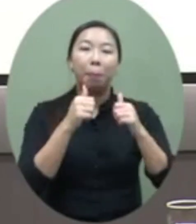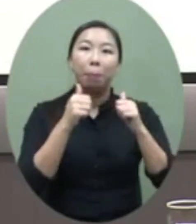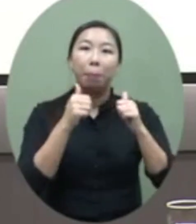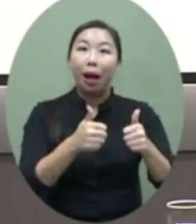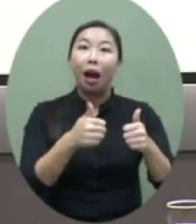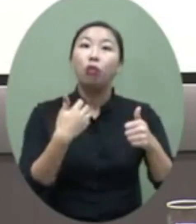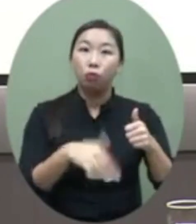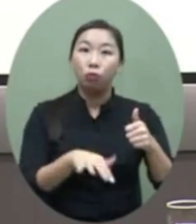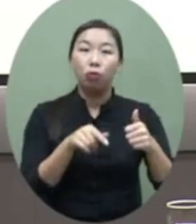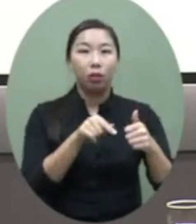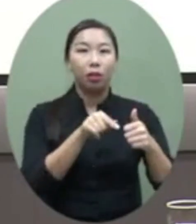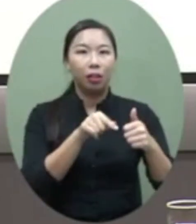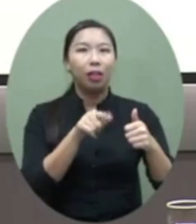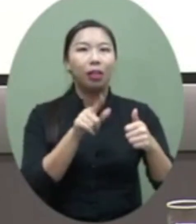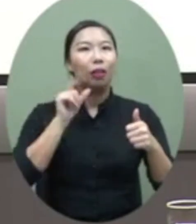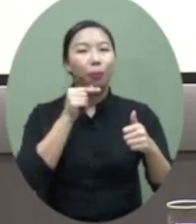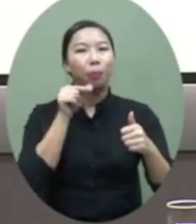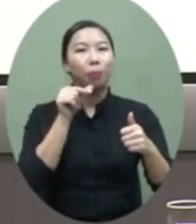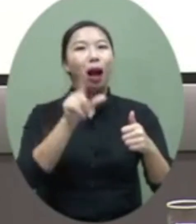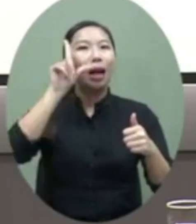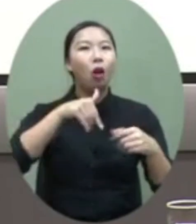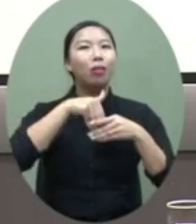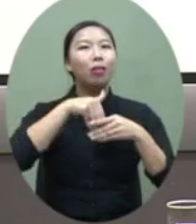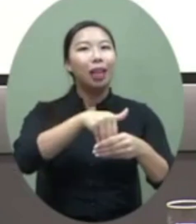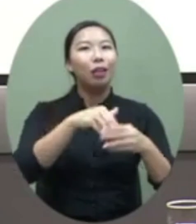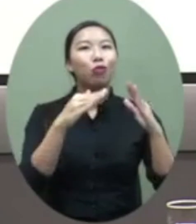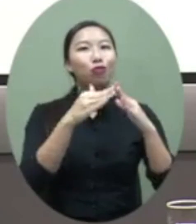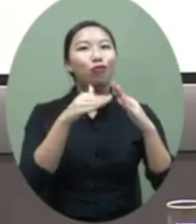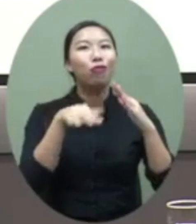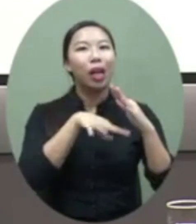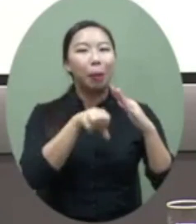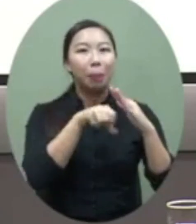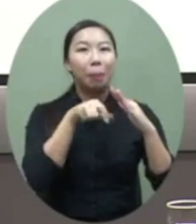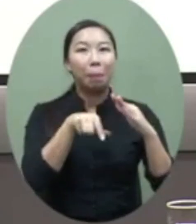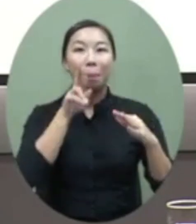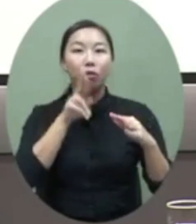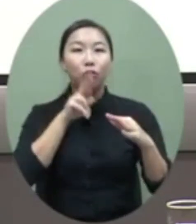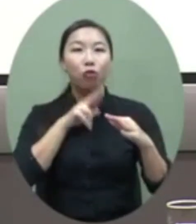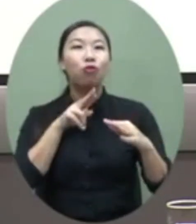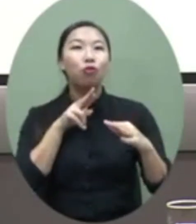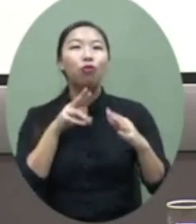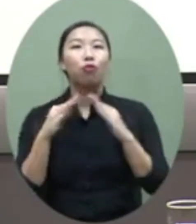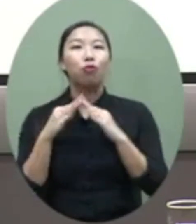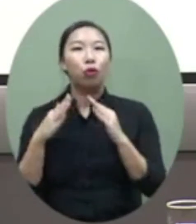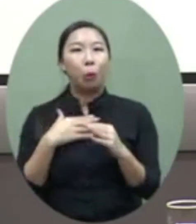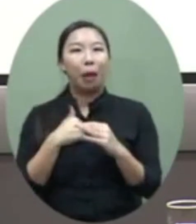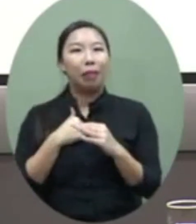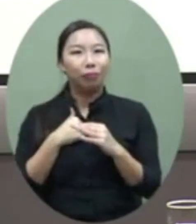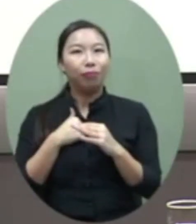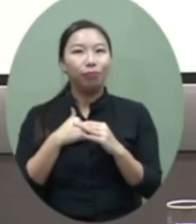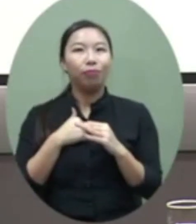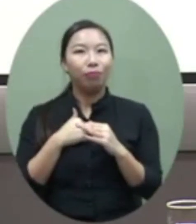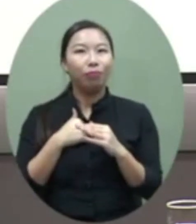單講咧就係舊嘅申請嘅住户啦。秘書處咧就會喺嚟緊